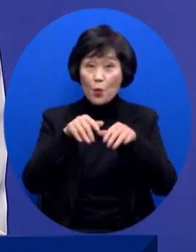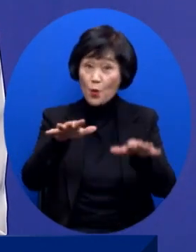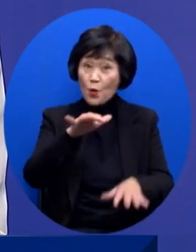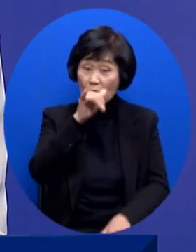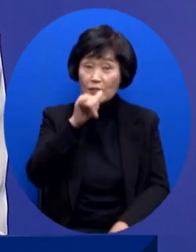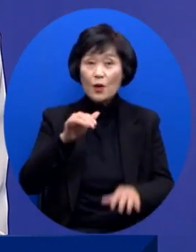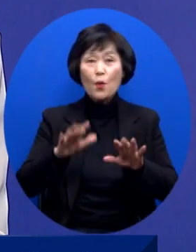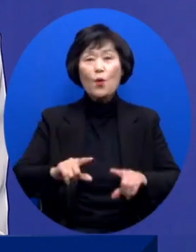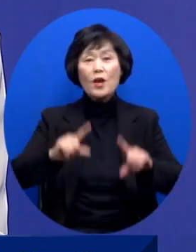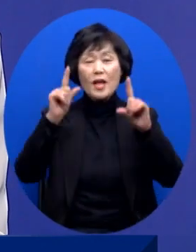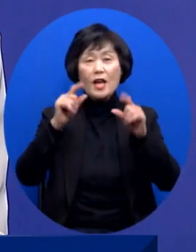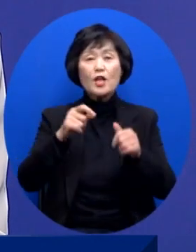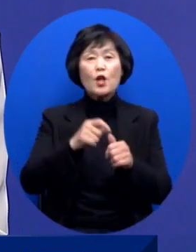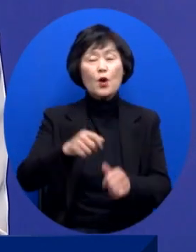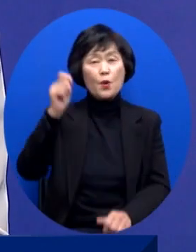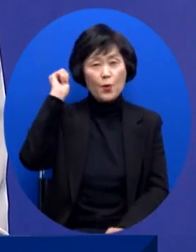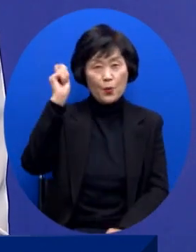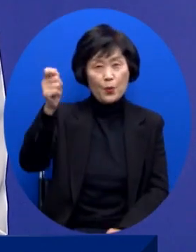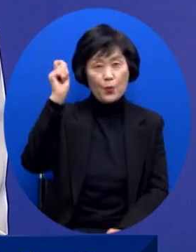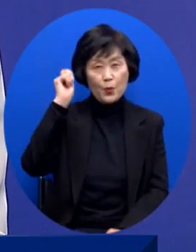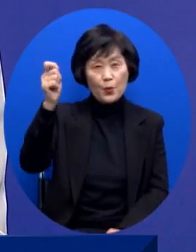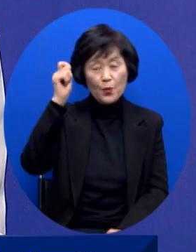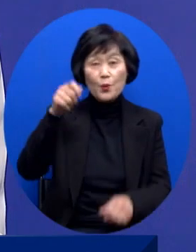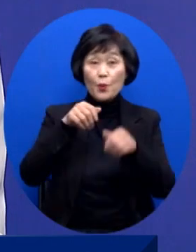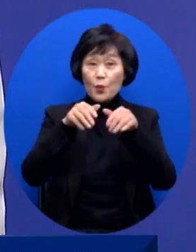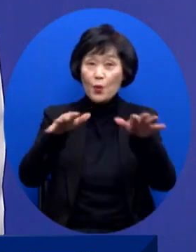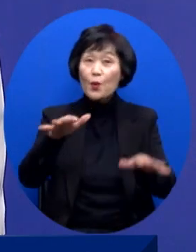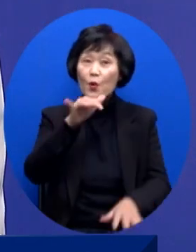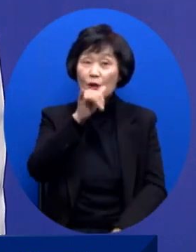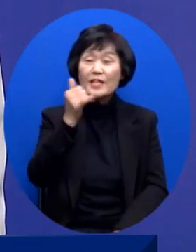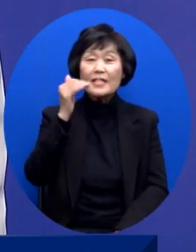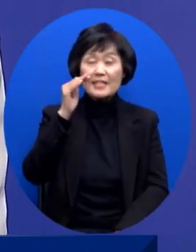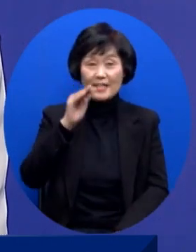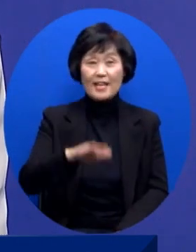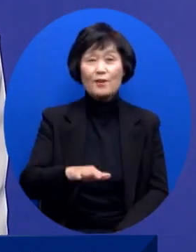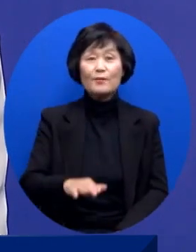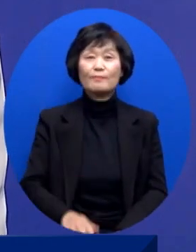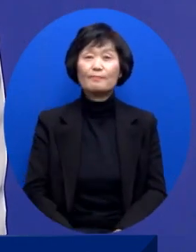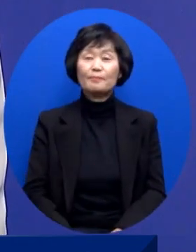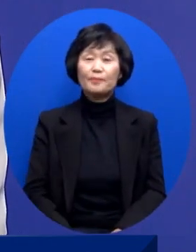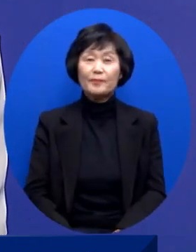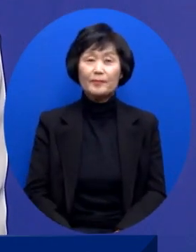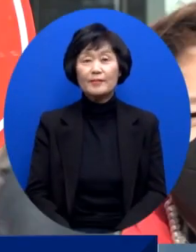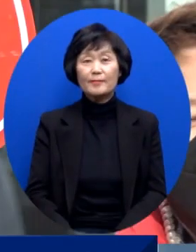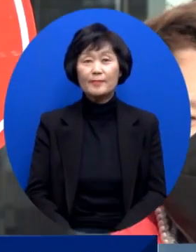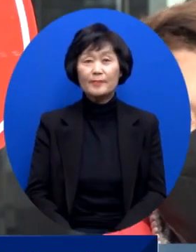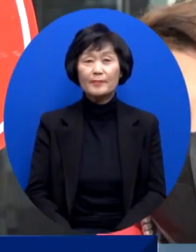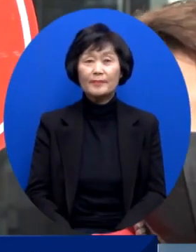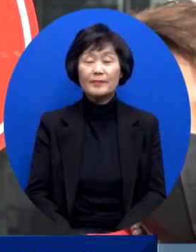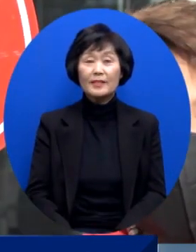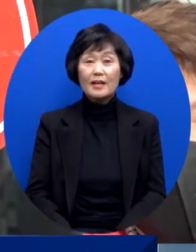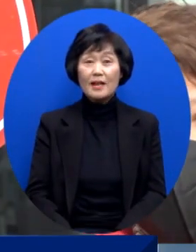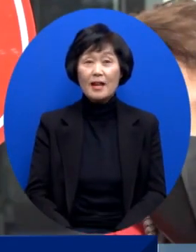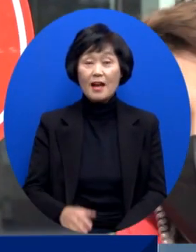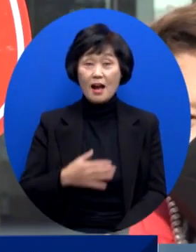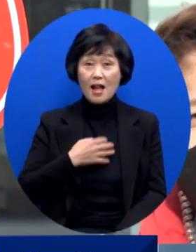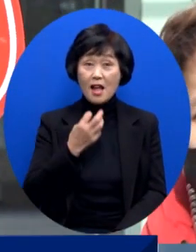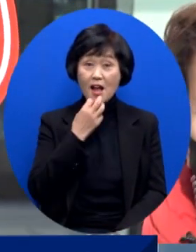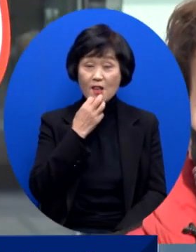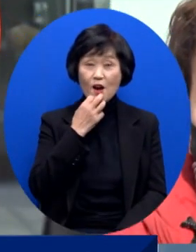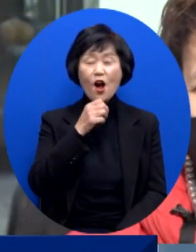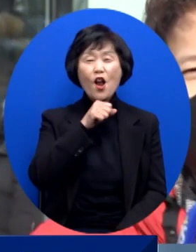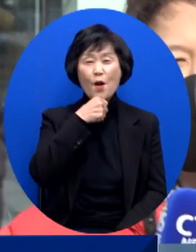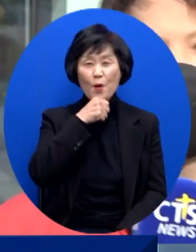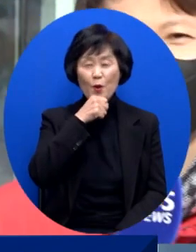구세군의 종소리가 울려 퍼지고 있는데요. 네, 현장에 나가 있는 취재기자 연결합니다. 박세현 기자. 네, 서울 명동에 나와